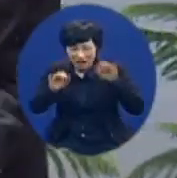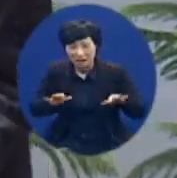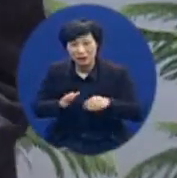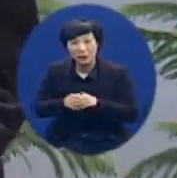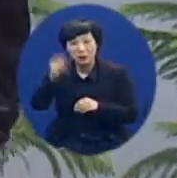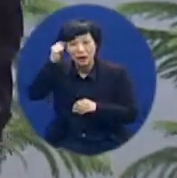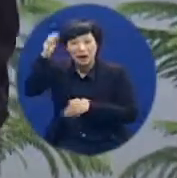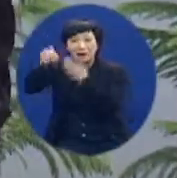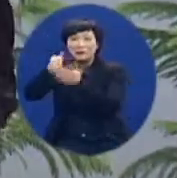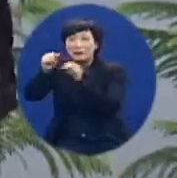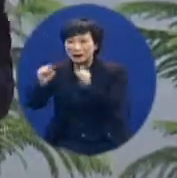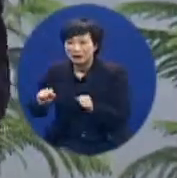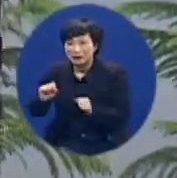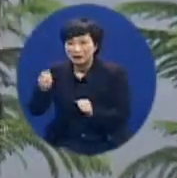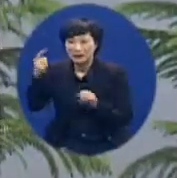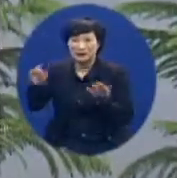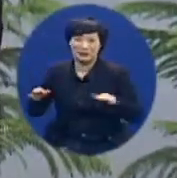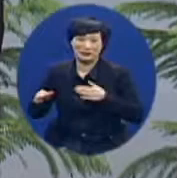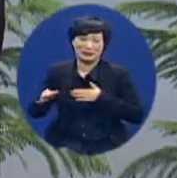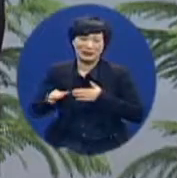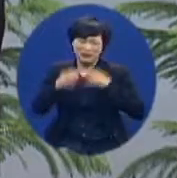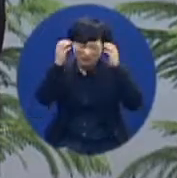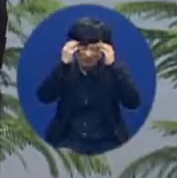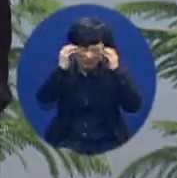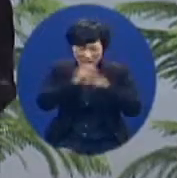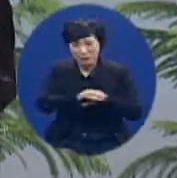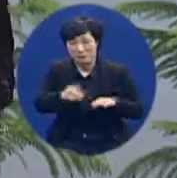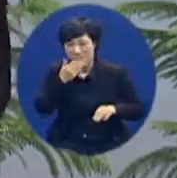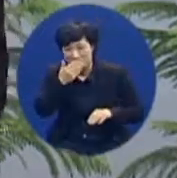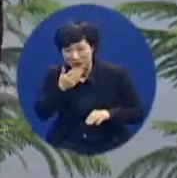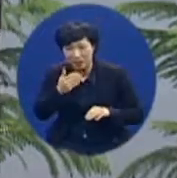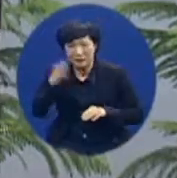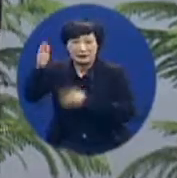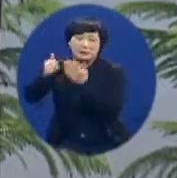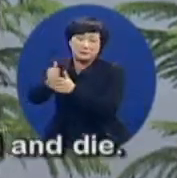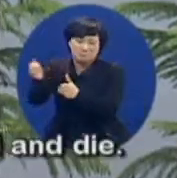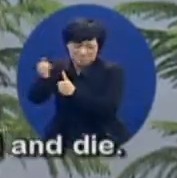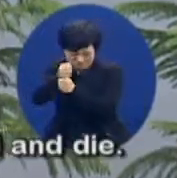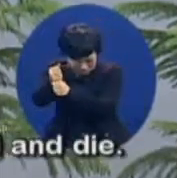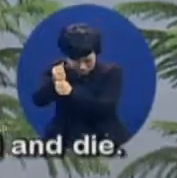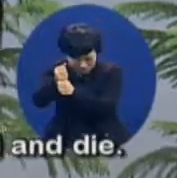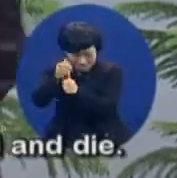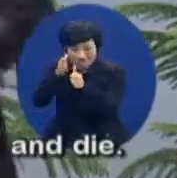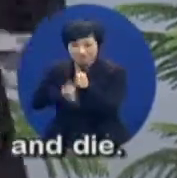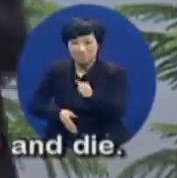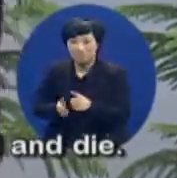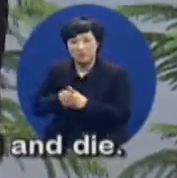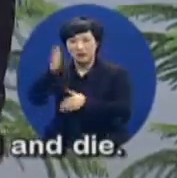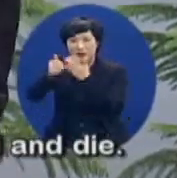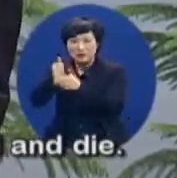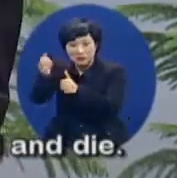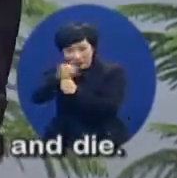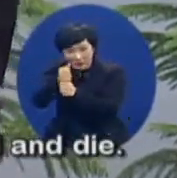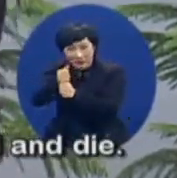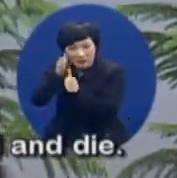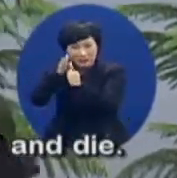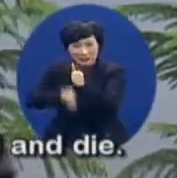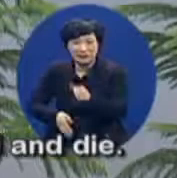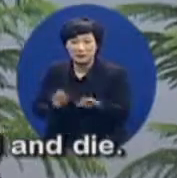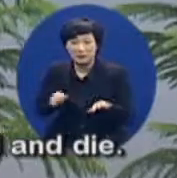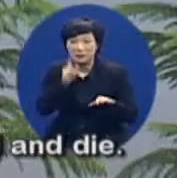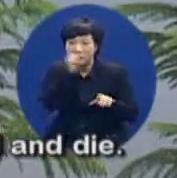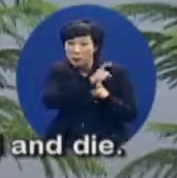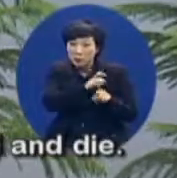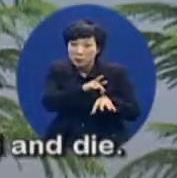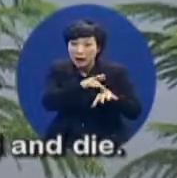때문에 이것 통해서 나를 해결해 주신다고 아멘 꽉 잡아야 돼 아멘 꽉 잡아야 돼 아멘 마귀